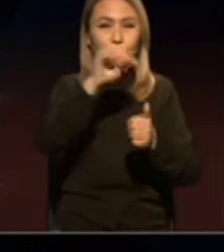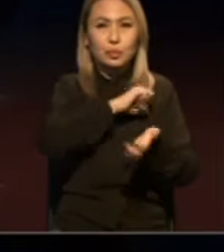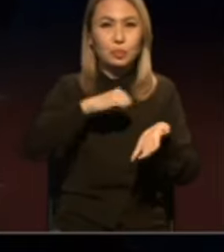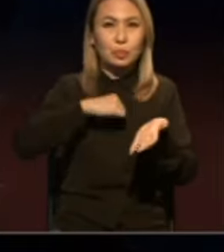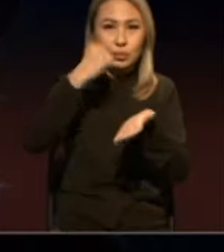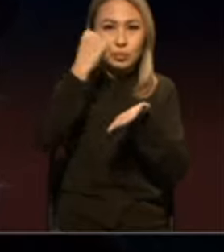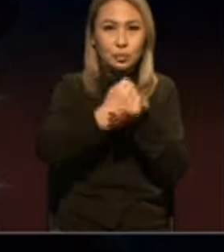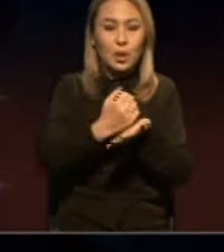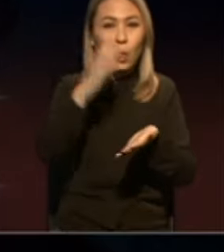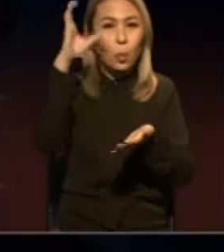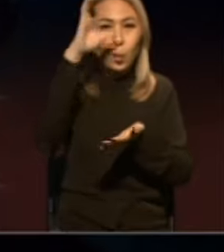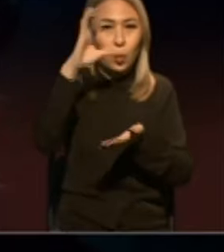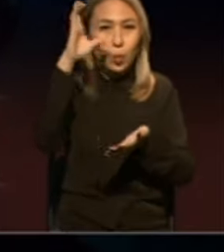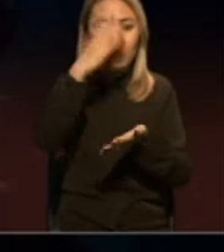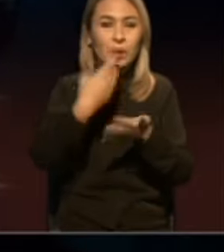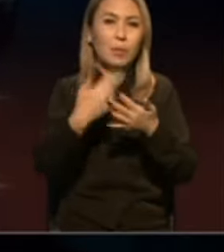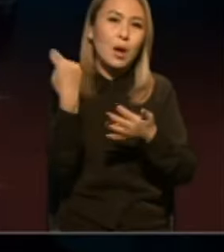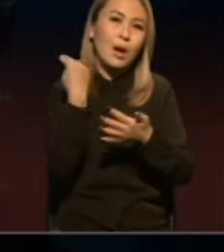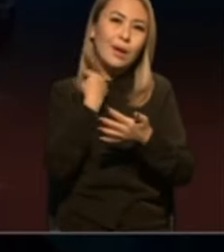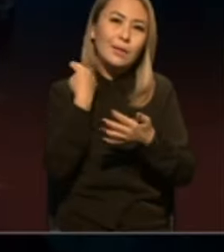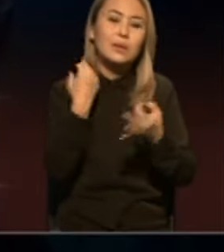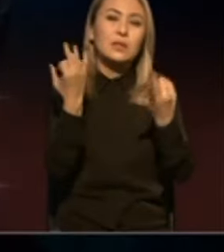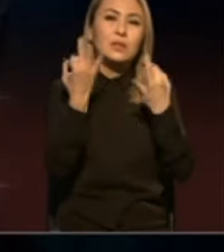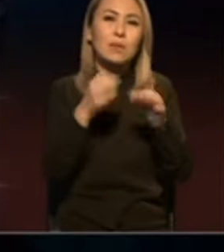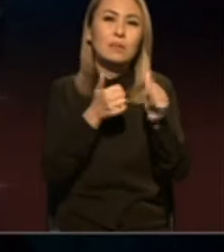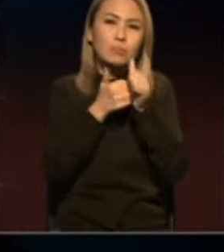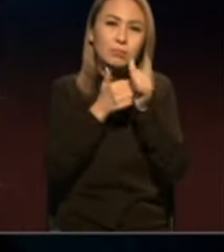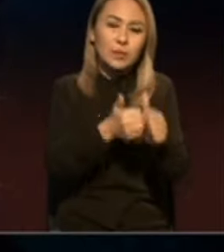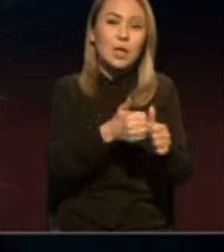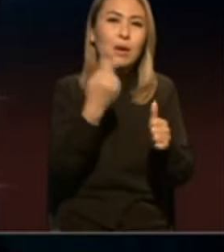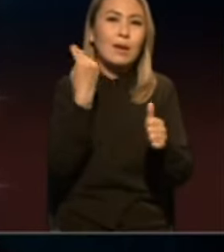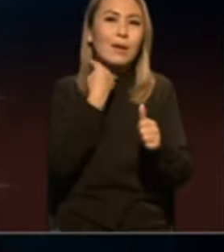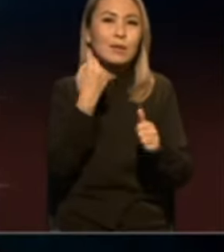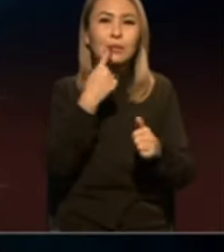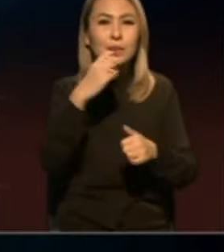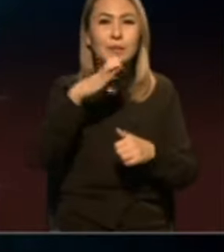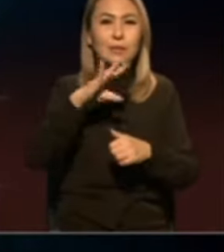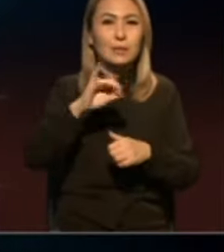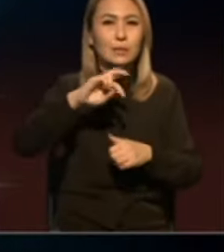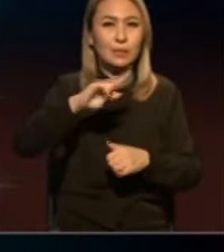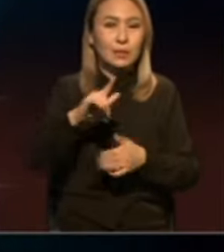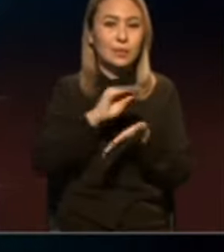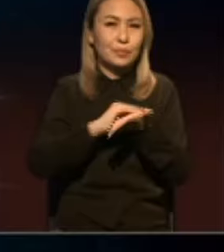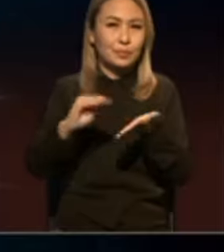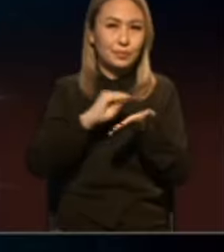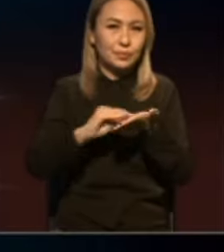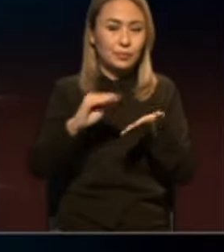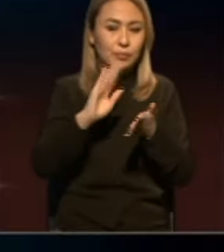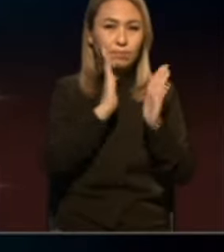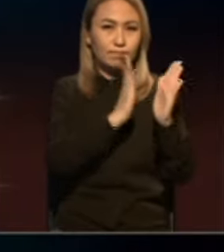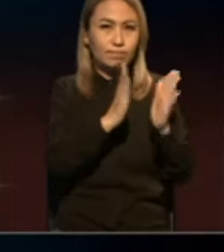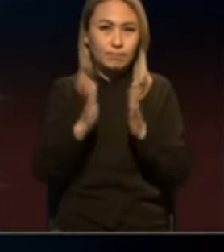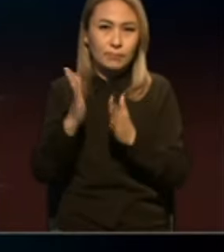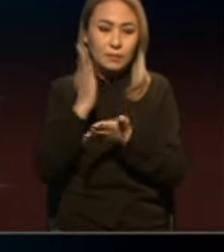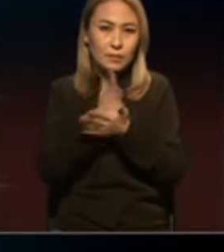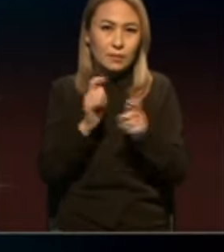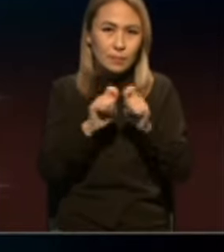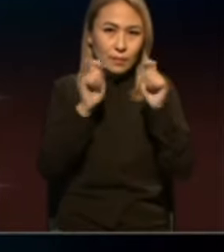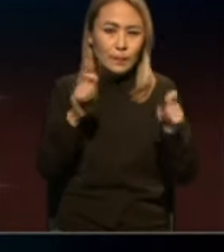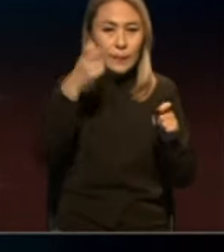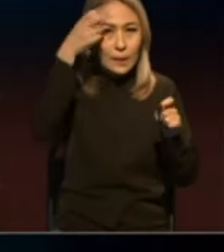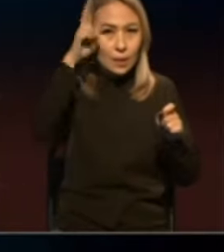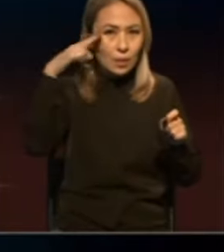Мысалға, өзбектер ағылшын тіліне еліктеп, мысалға, ағылшын тілінің стилінде латын әліпбиін қалыптастырған. Мысалға,